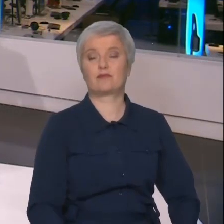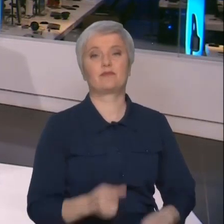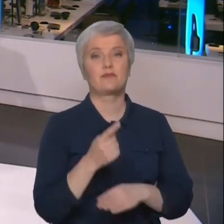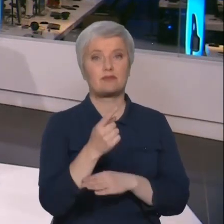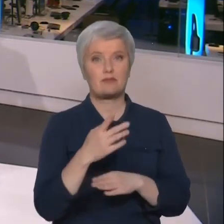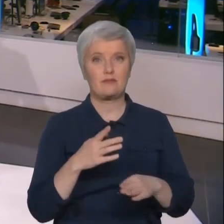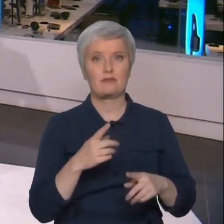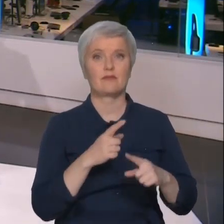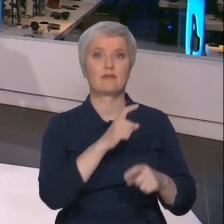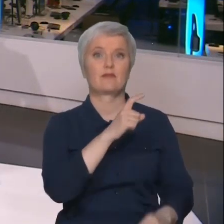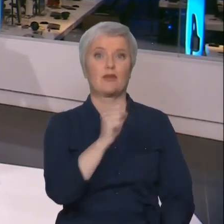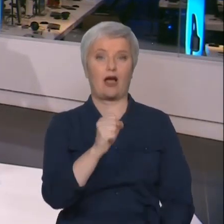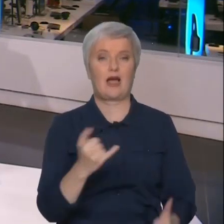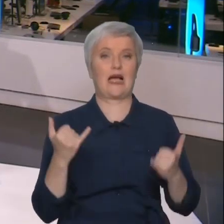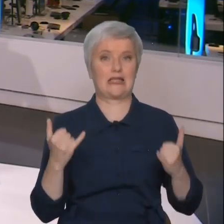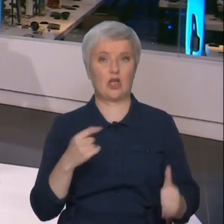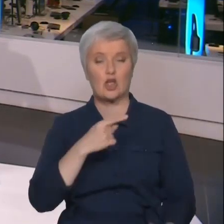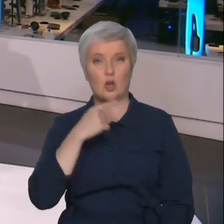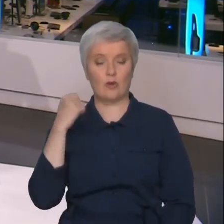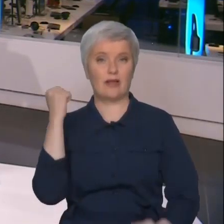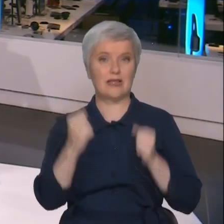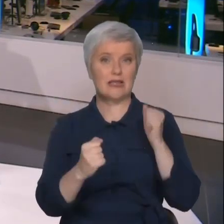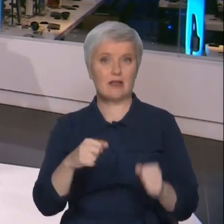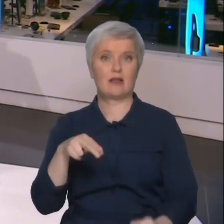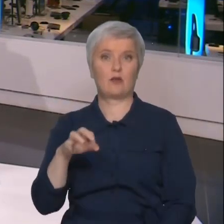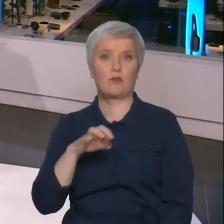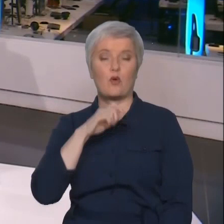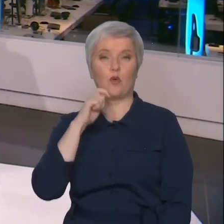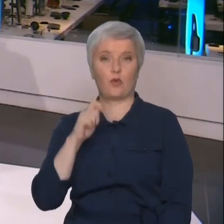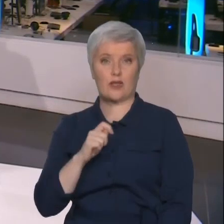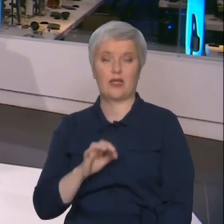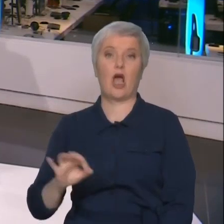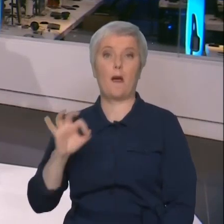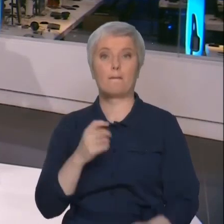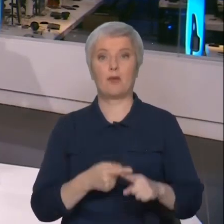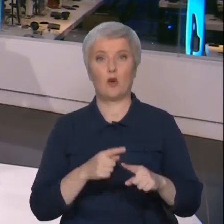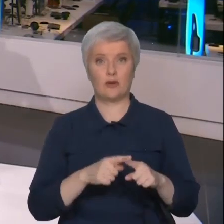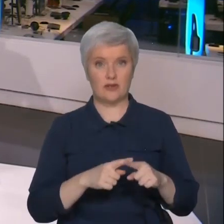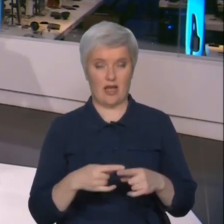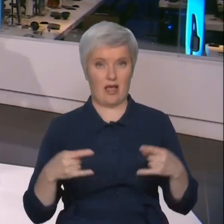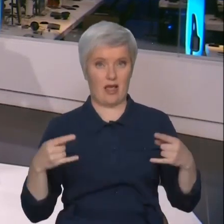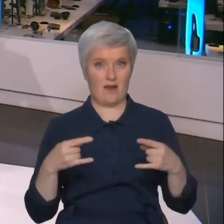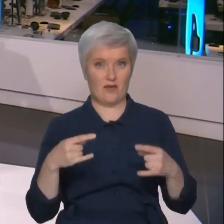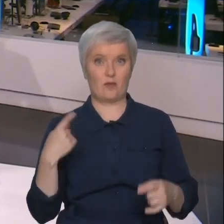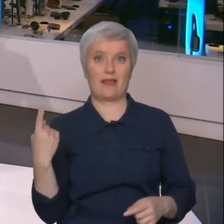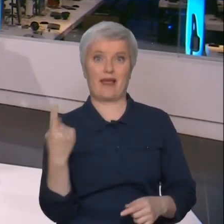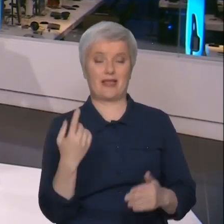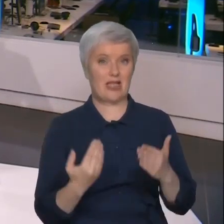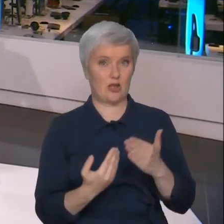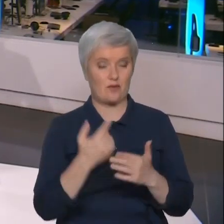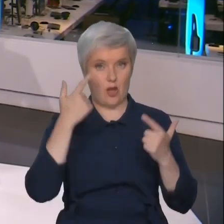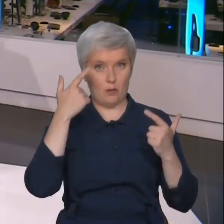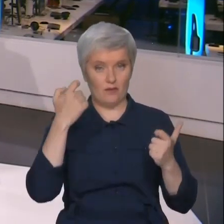Ракетами типу «Х» сьогодні росіяни стріляли по Україні. Про це в ефірі марафону «Єдині новини» повідомив речник командування повітряних